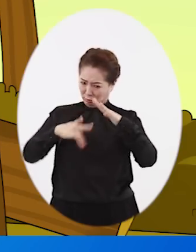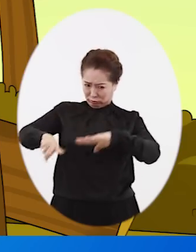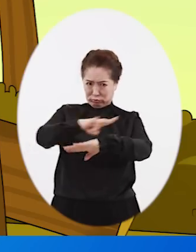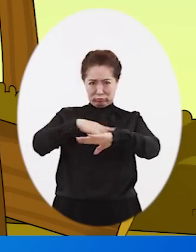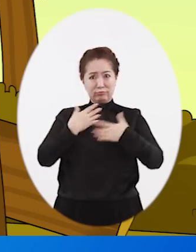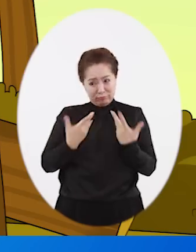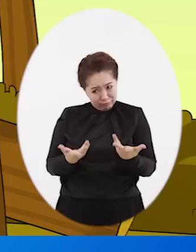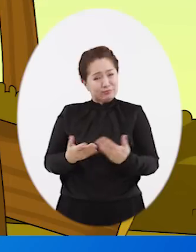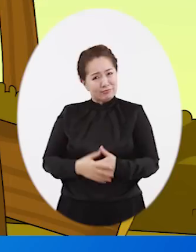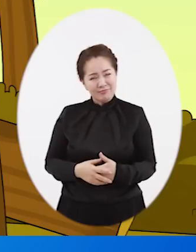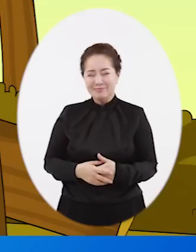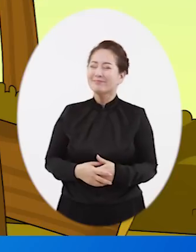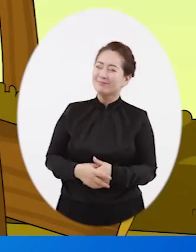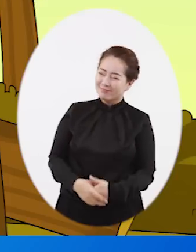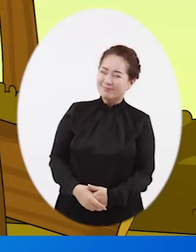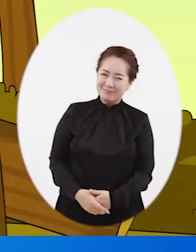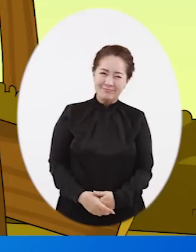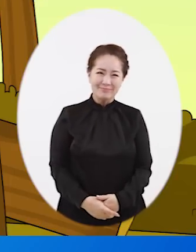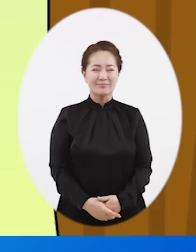да.